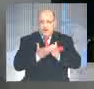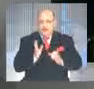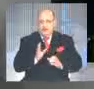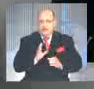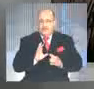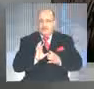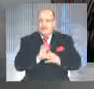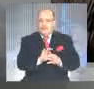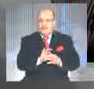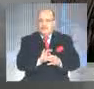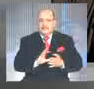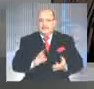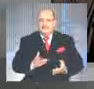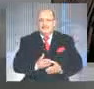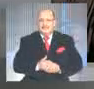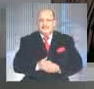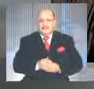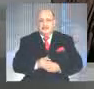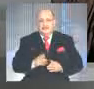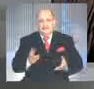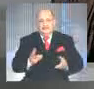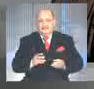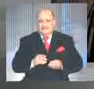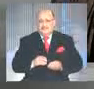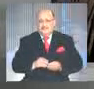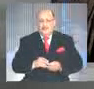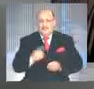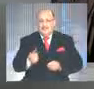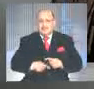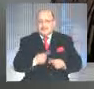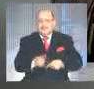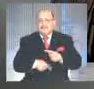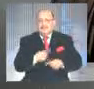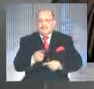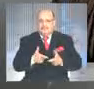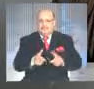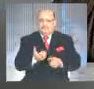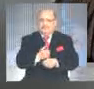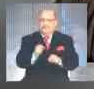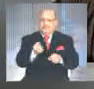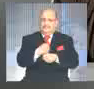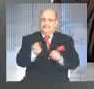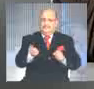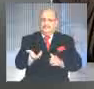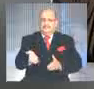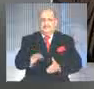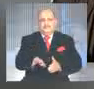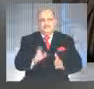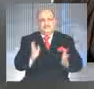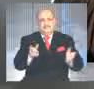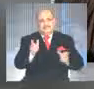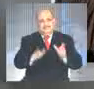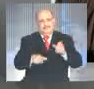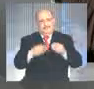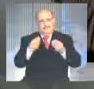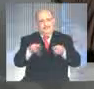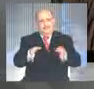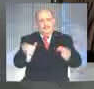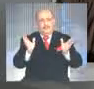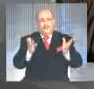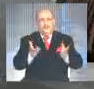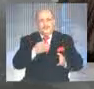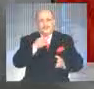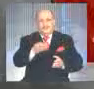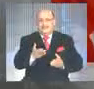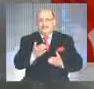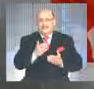موجود، فهمتني كذا. احنا كمجتمع مدني اذا كان ما نقفوش وقفه صحيحه ضد الارهاب وضد الواحد، معناها تونس باش تضيع، تونس